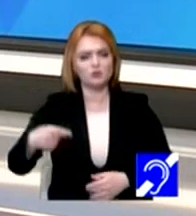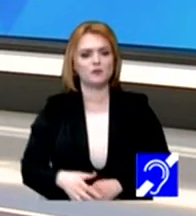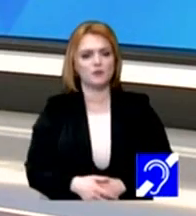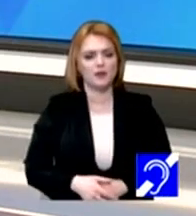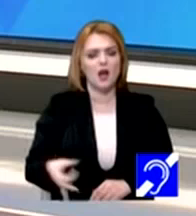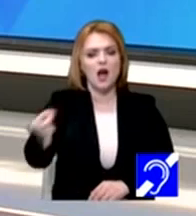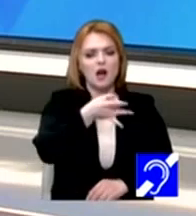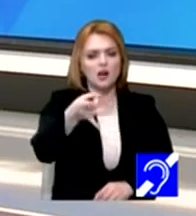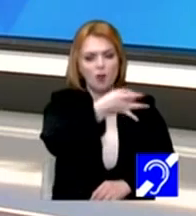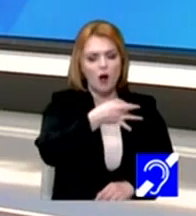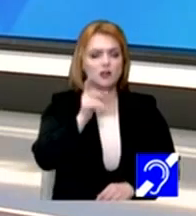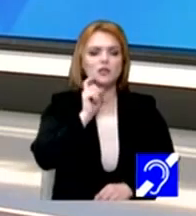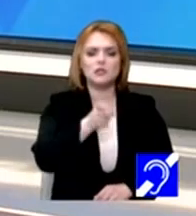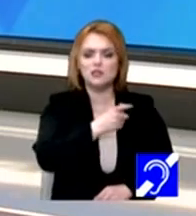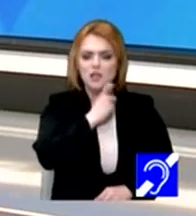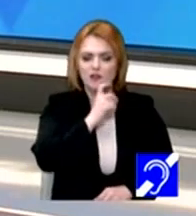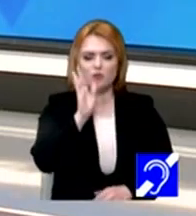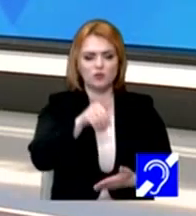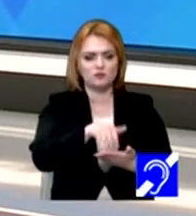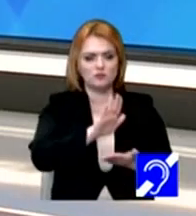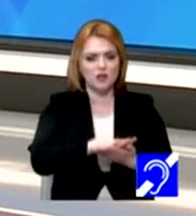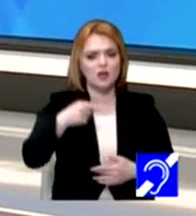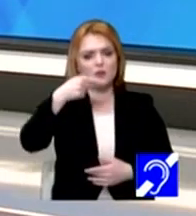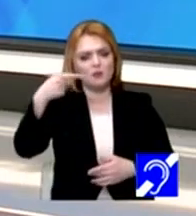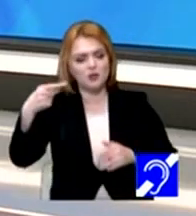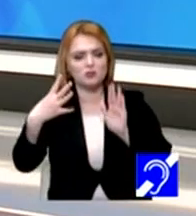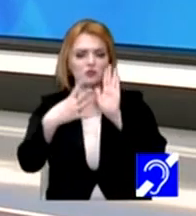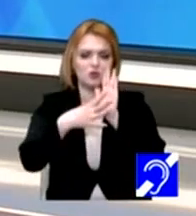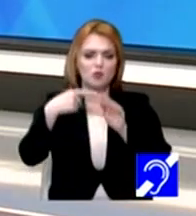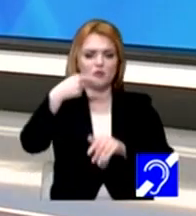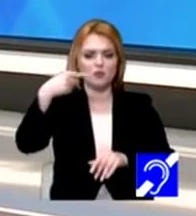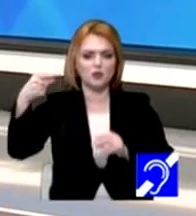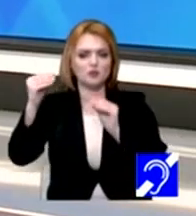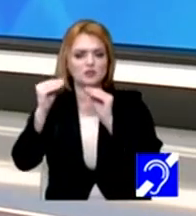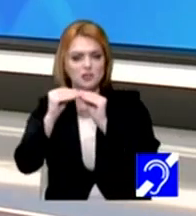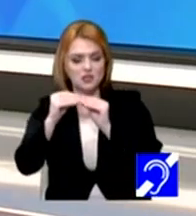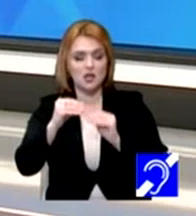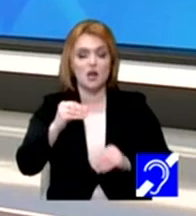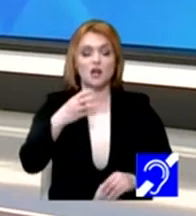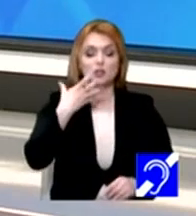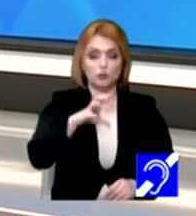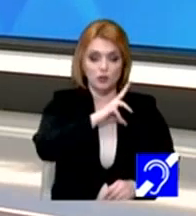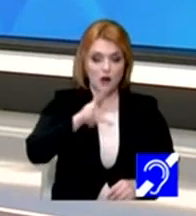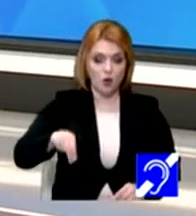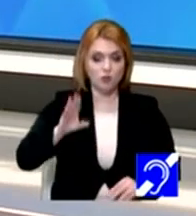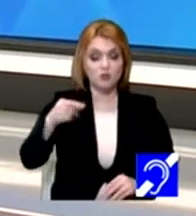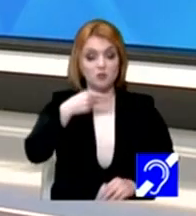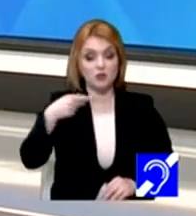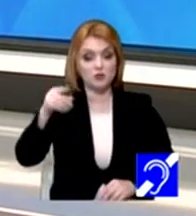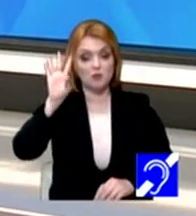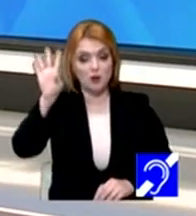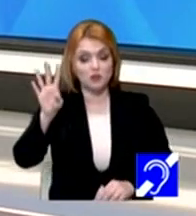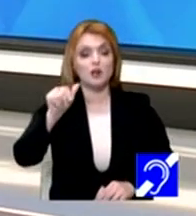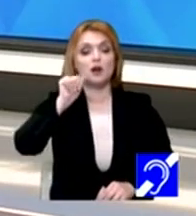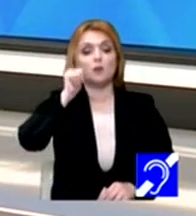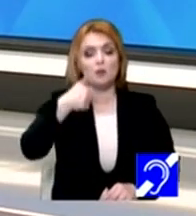În raioanele din nord se vor înregistra minus 9, chiar minus 10 grade, iar în sud, la Cahul, vor fi minus 4 grade.